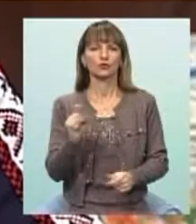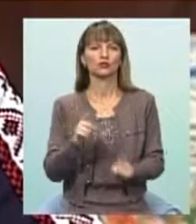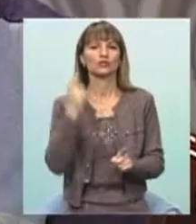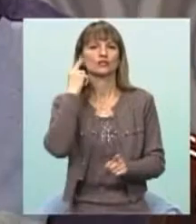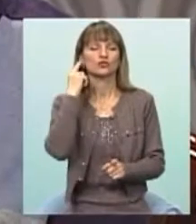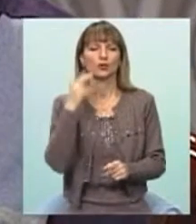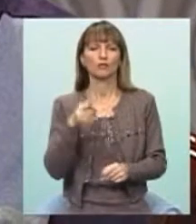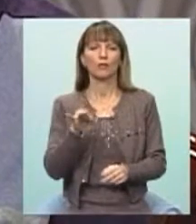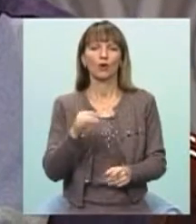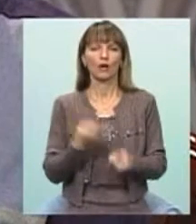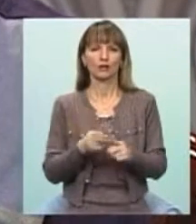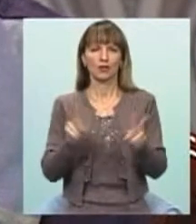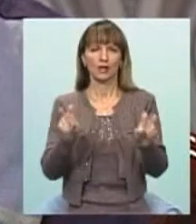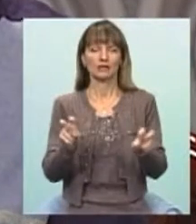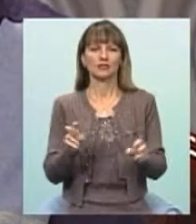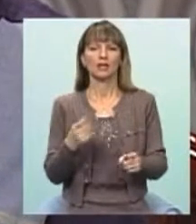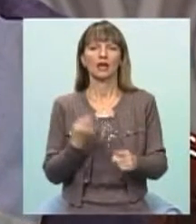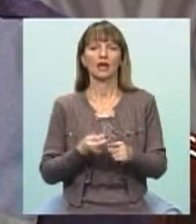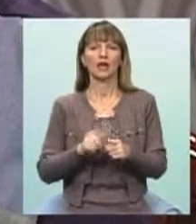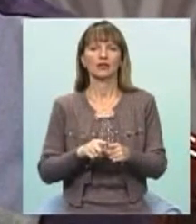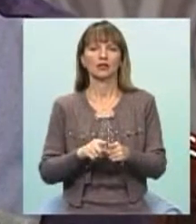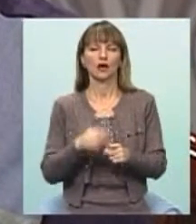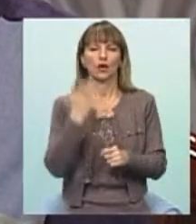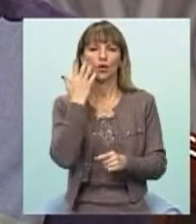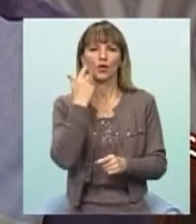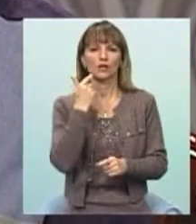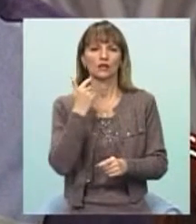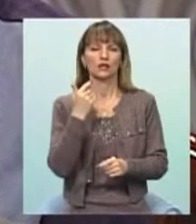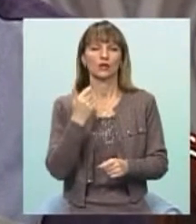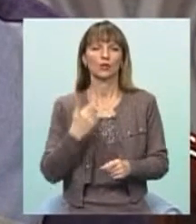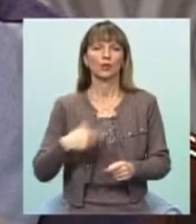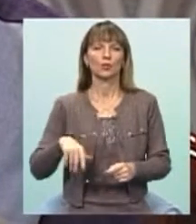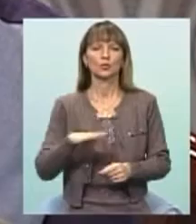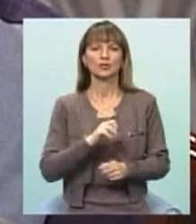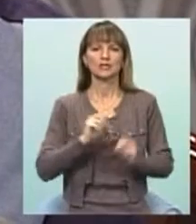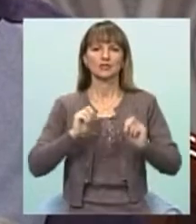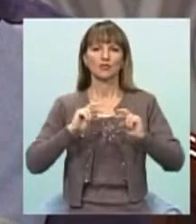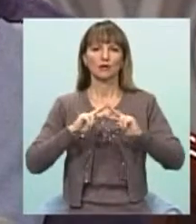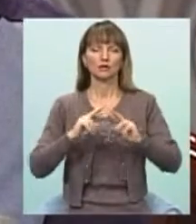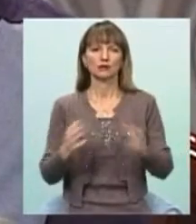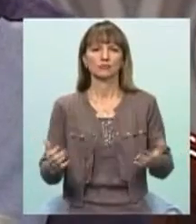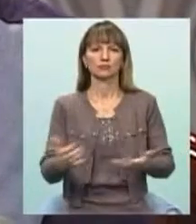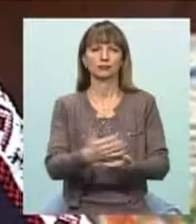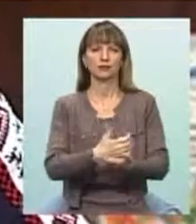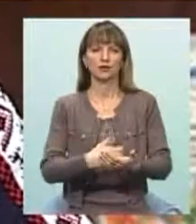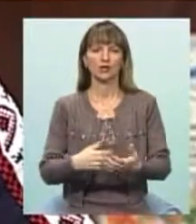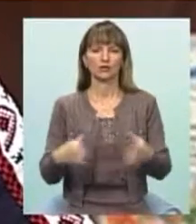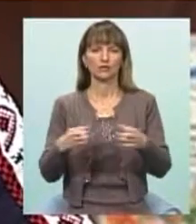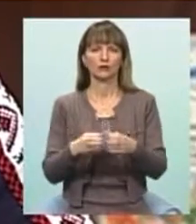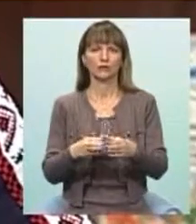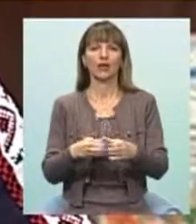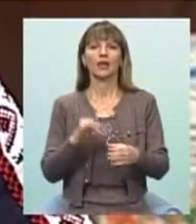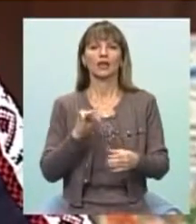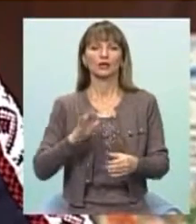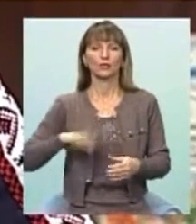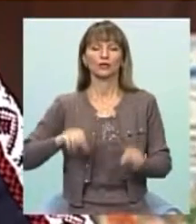Андромеди? Ну, Андромеда – це коли усі зірки збираються в одну купу. Так, це дійсно.